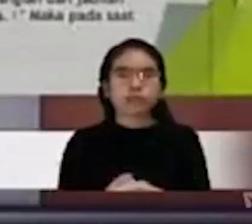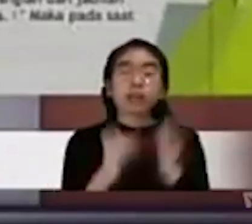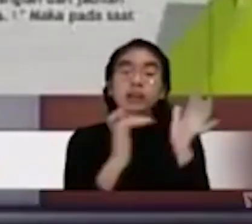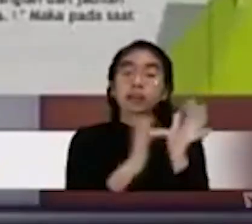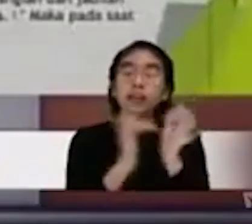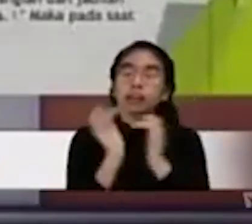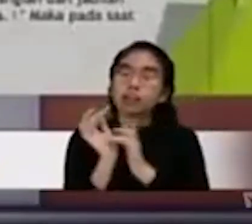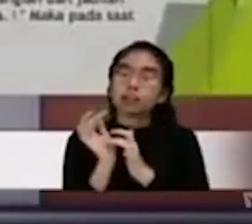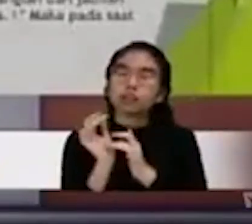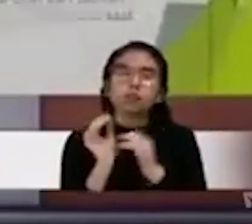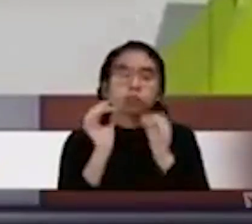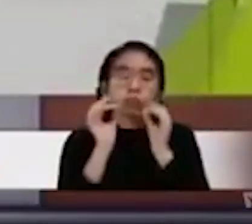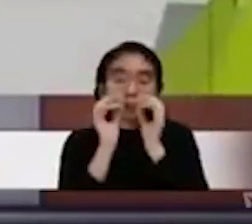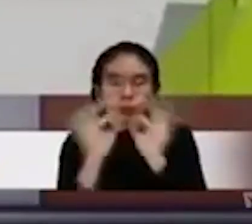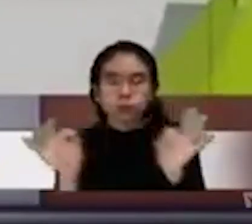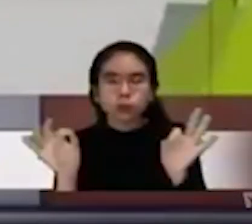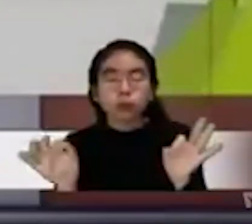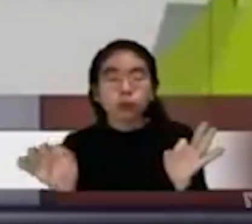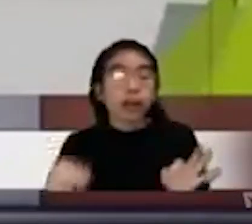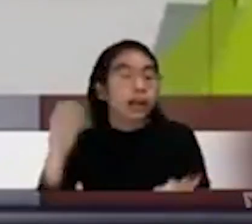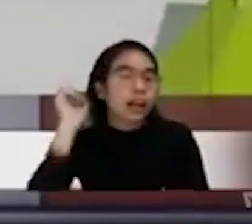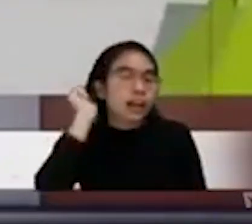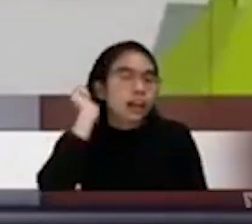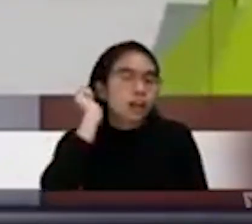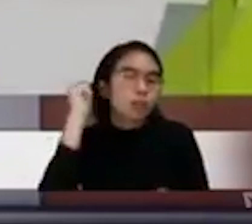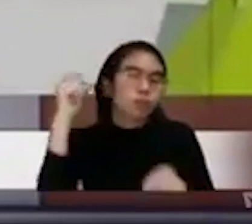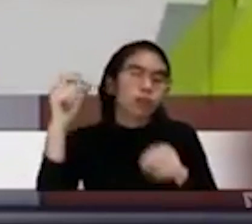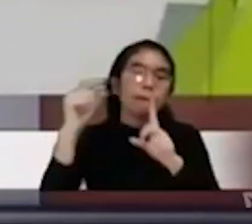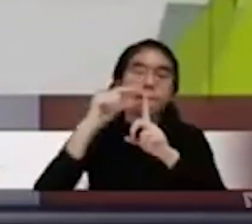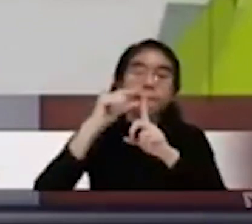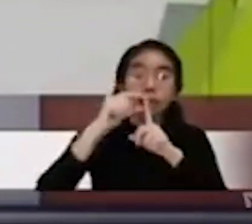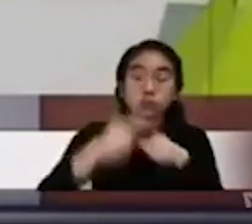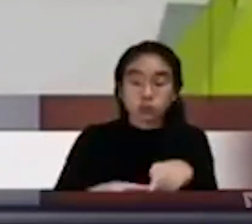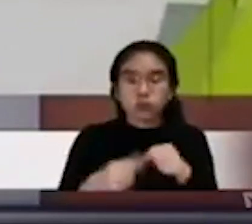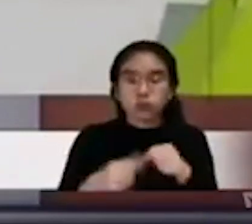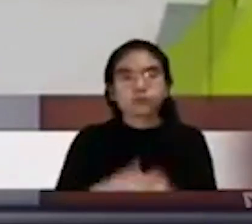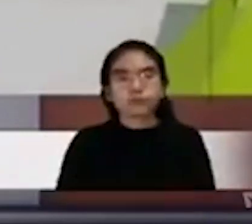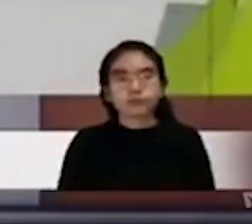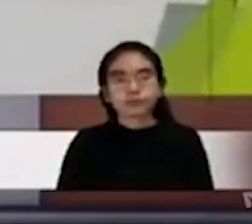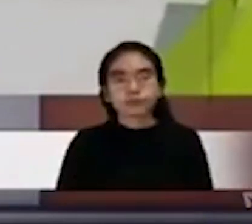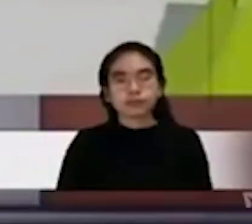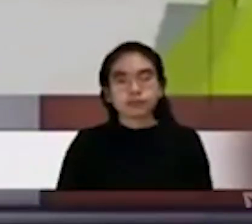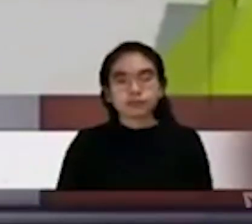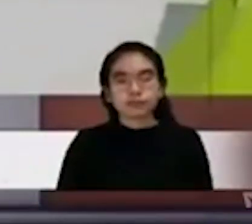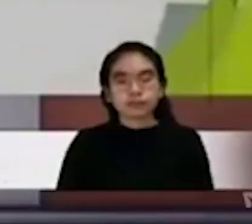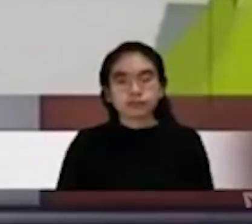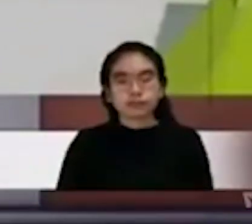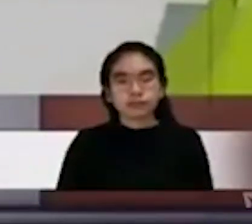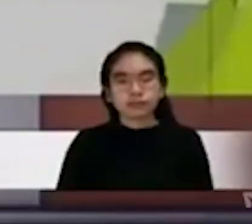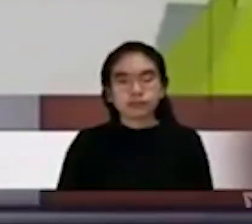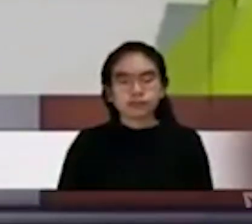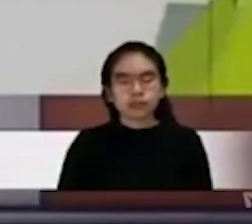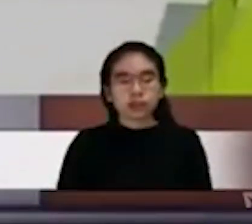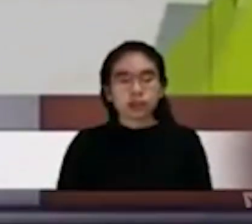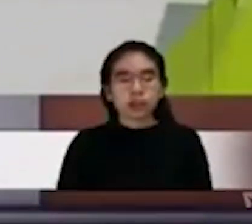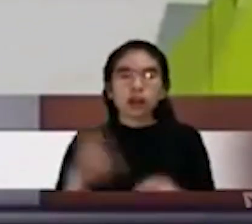lain. Setibanya di rumah Petrus, Yesus pun melihat ibu mertua Petrus terbaring karena sakit demam. Maka